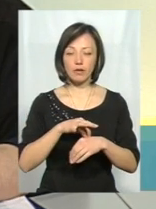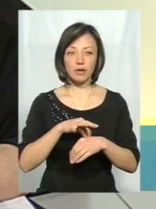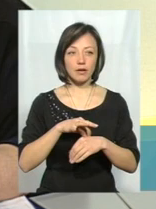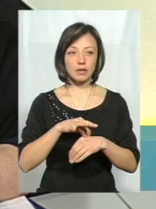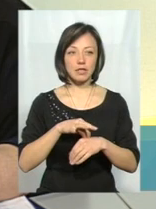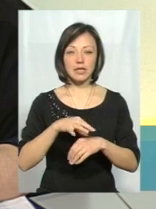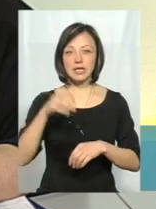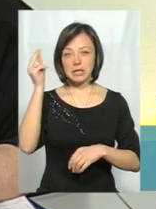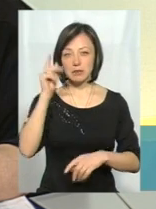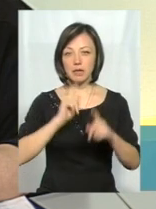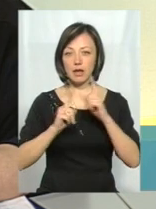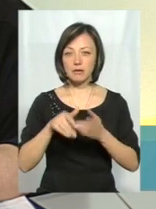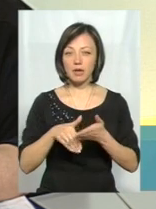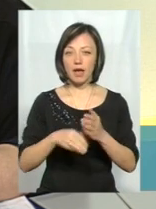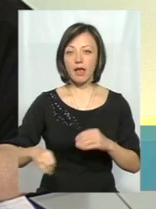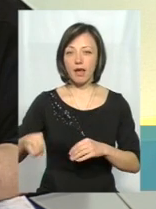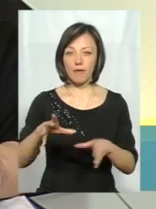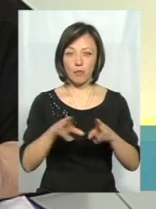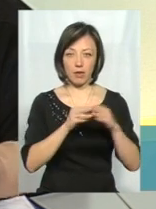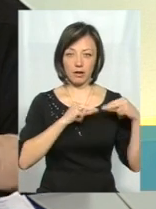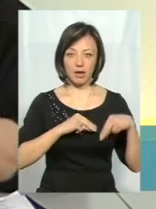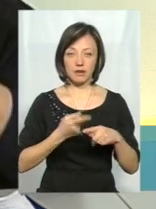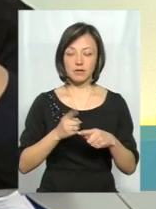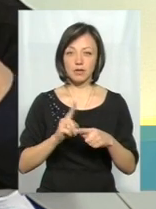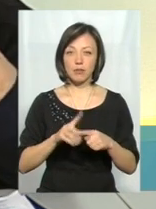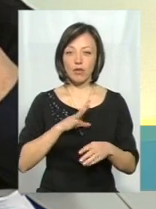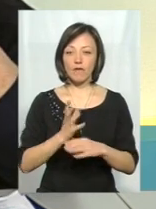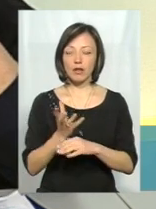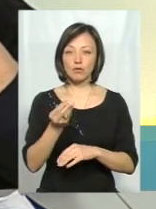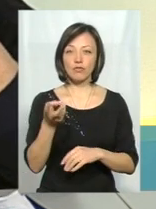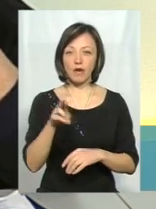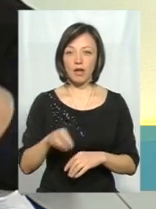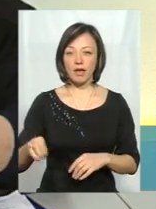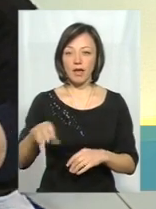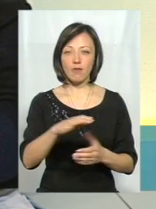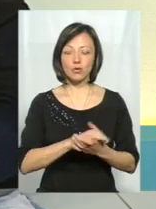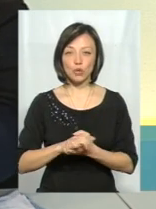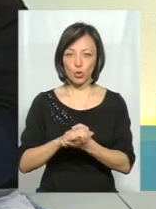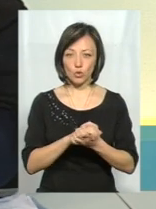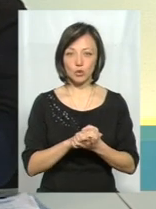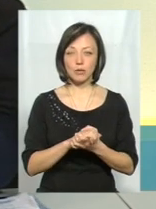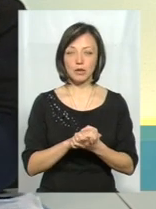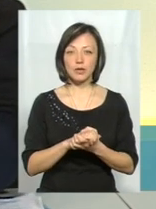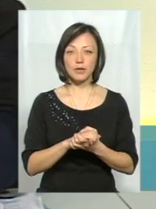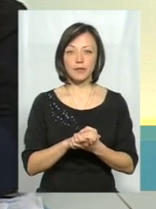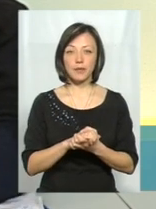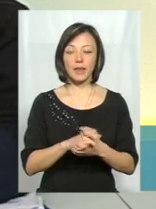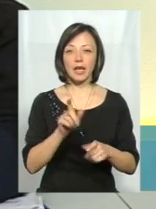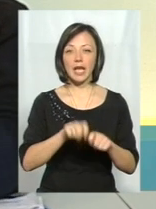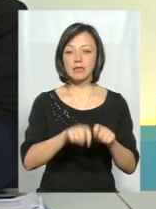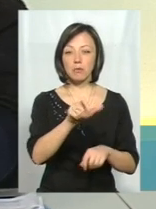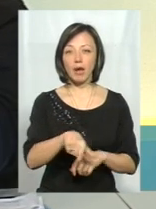проводилися семінари за сприянням європейських партнерів. Це було фінансування Європейським Союзом.